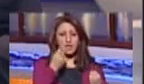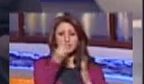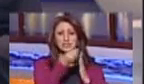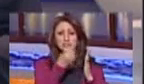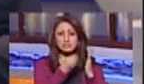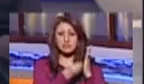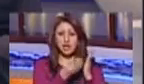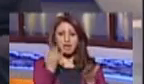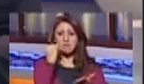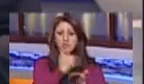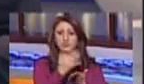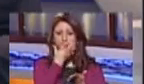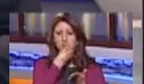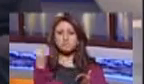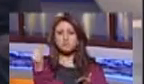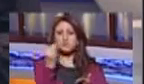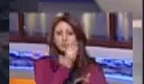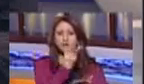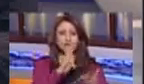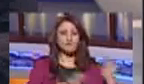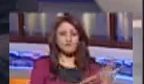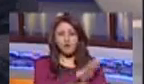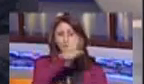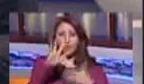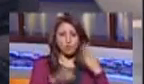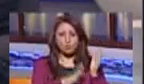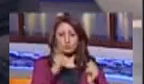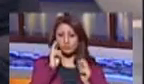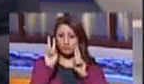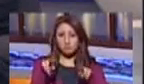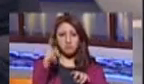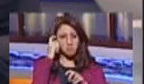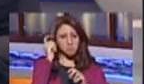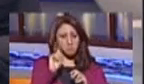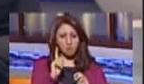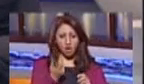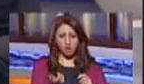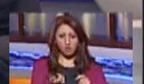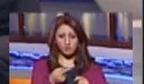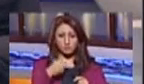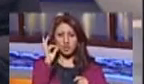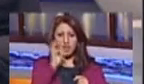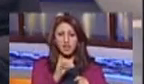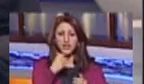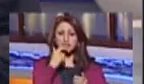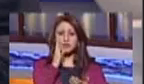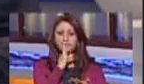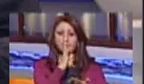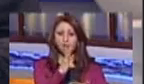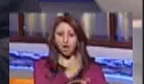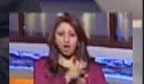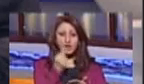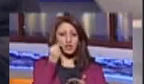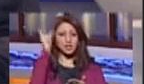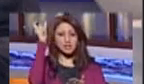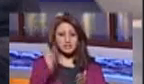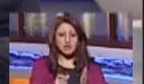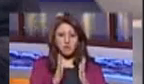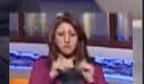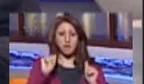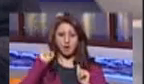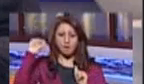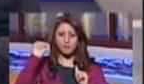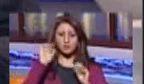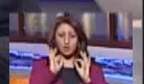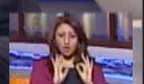وسط فوضى الاتهامات المتبادلة؟ وفين حقوق الانسان؟ فين حق الانسان المصري؟ هل في اي سبب في الدنيا